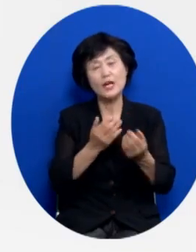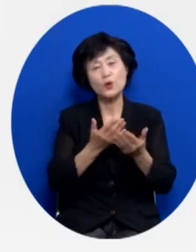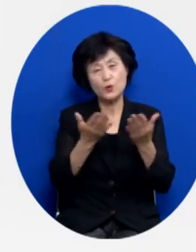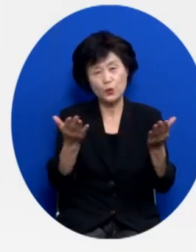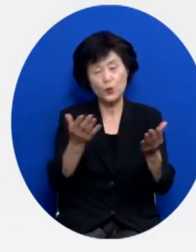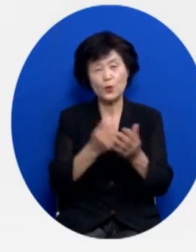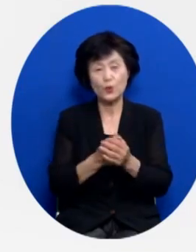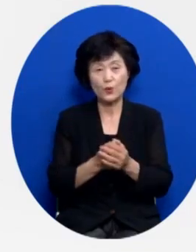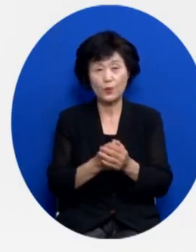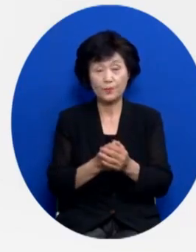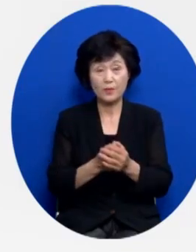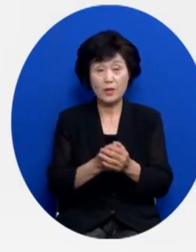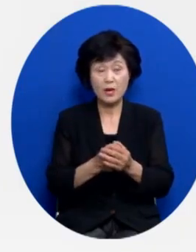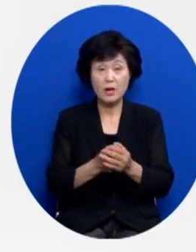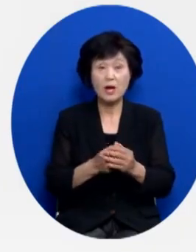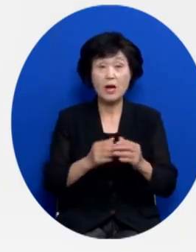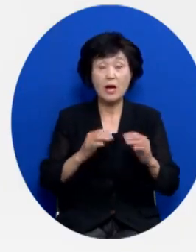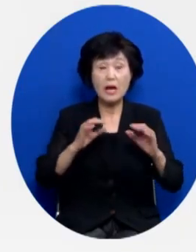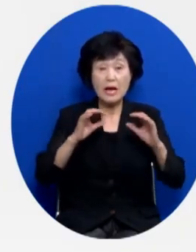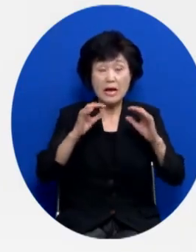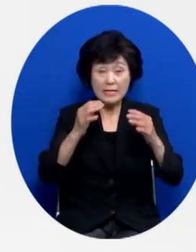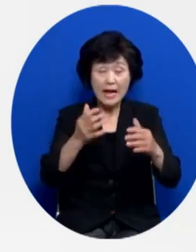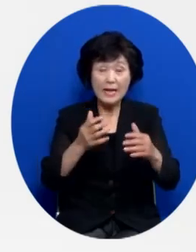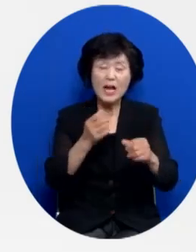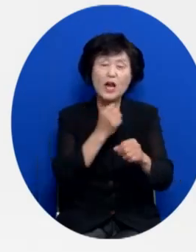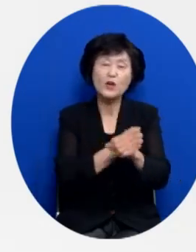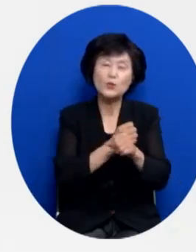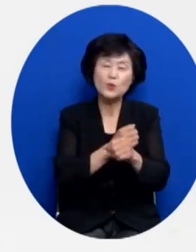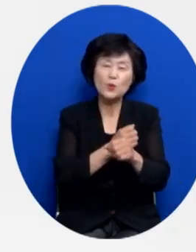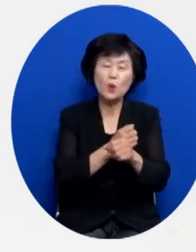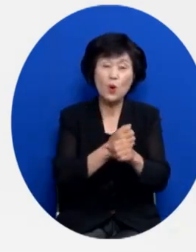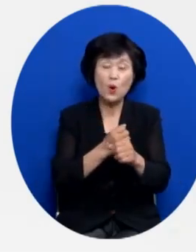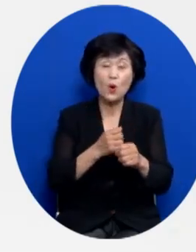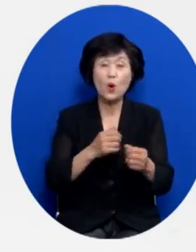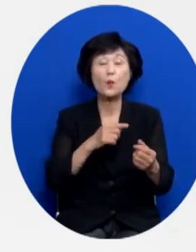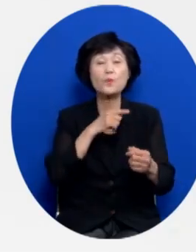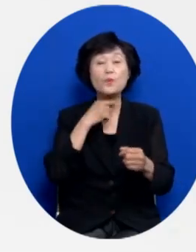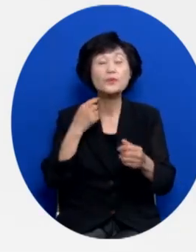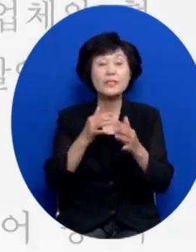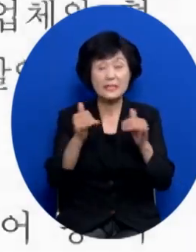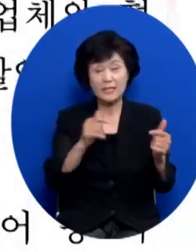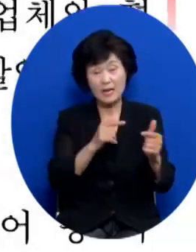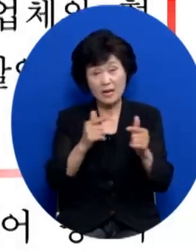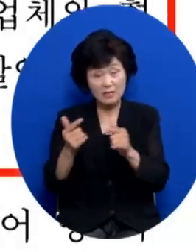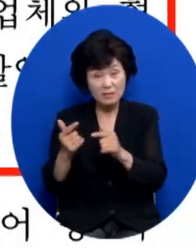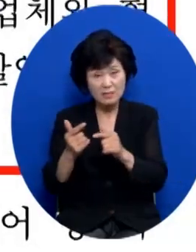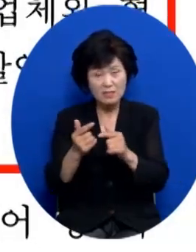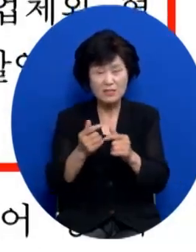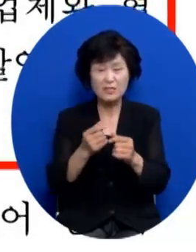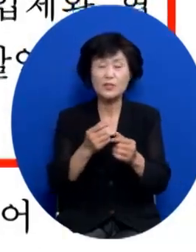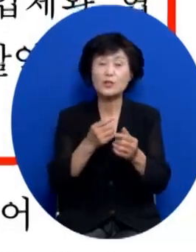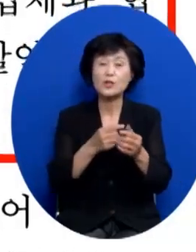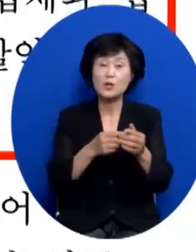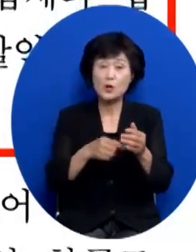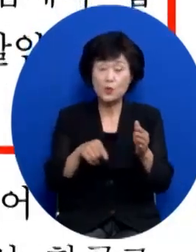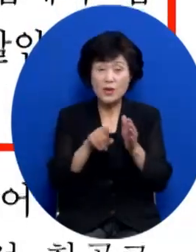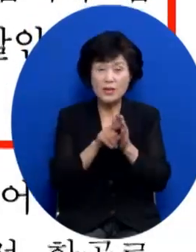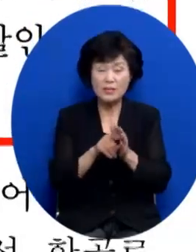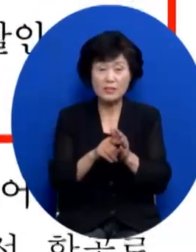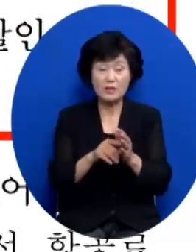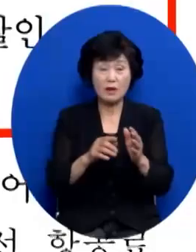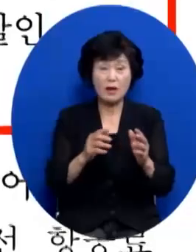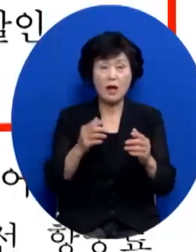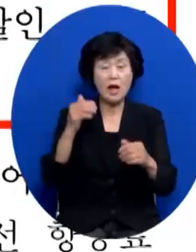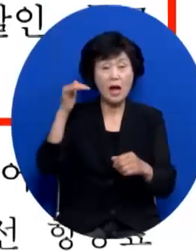국가보훈처는 호국보훈의 달을 맞아 관련 기관, 업체와 협업해 국가유공자와 유족들을 대상으로 항공료와 열차